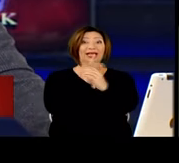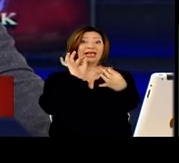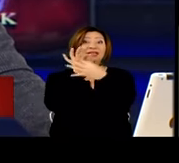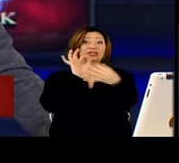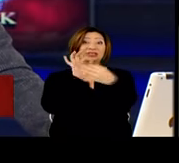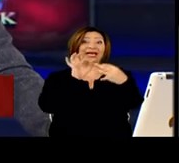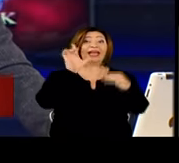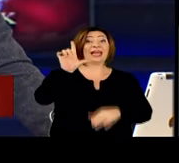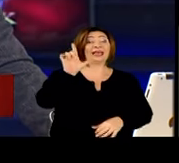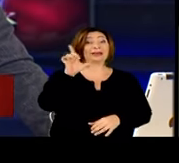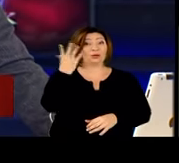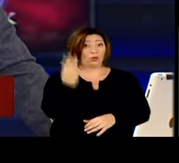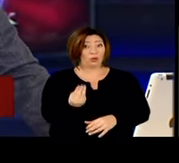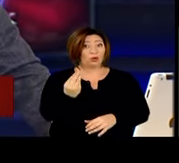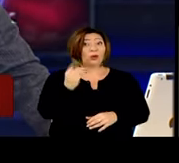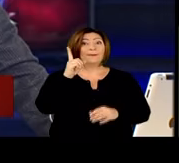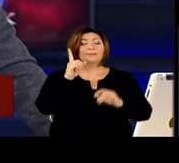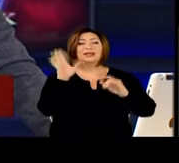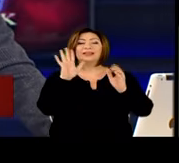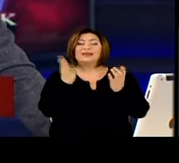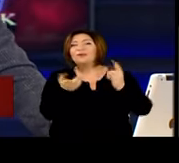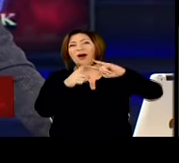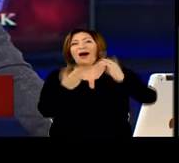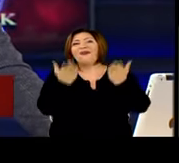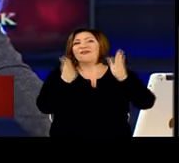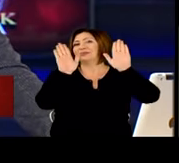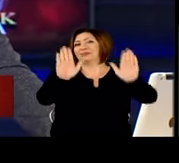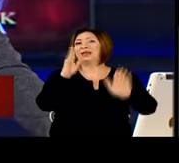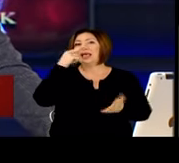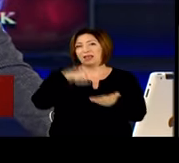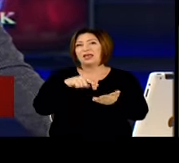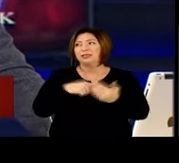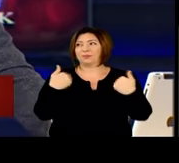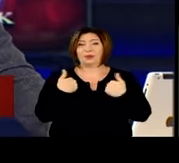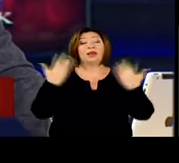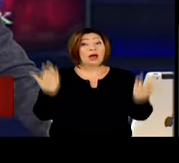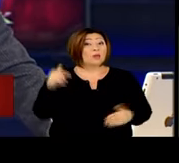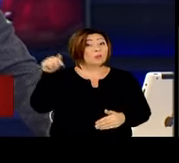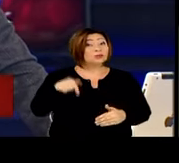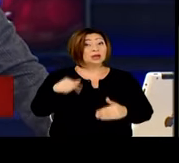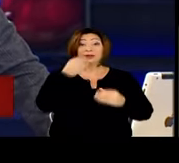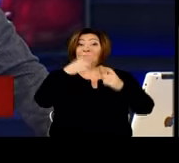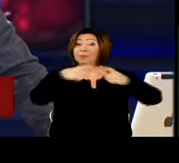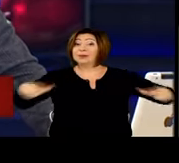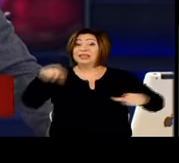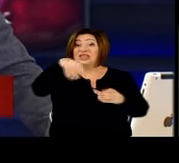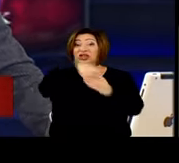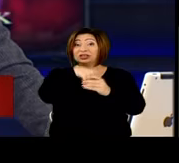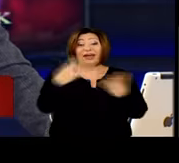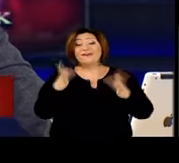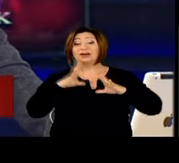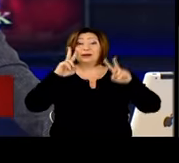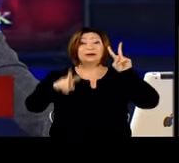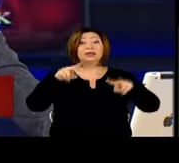ilişkiye geçmesi gereken bir aparat olması gerektiğine inanmış biriyim. Yani burada sofrada ne varsa